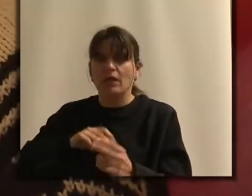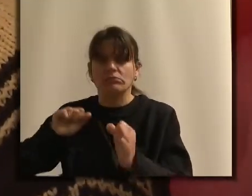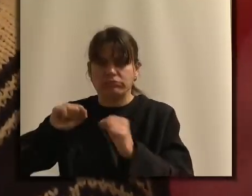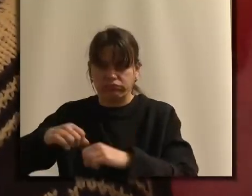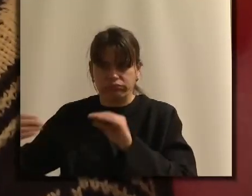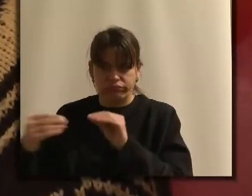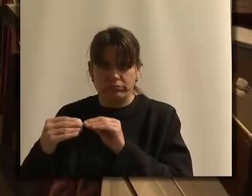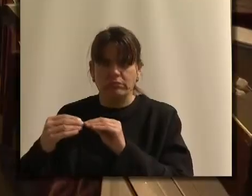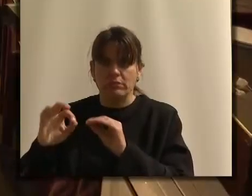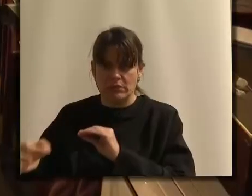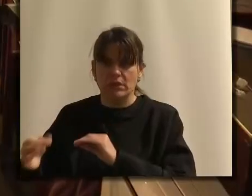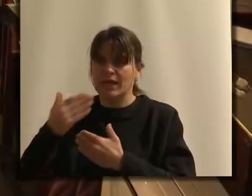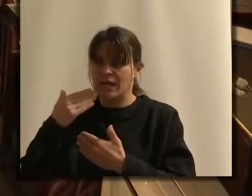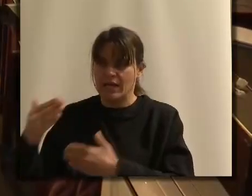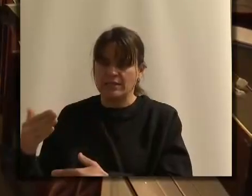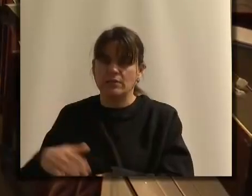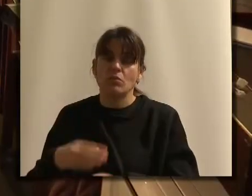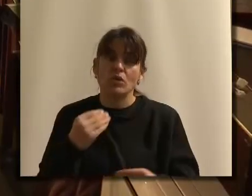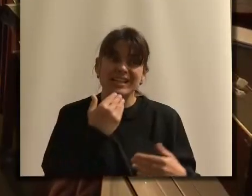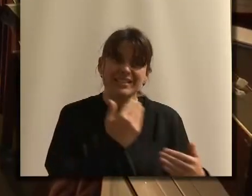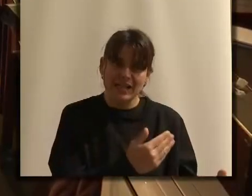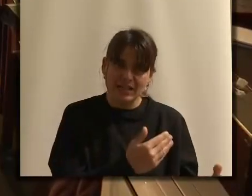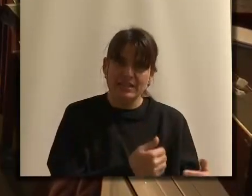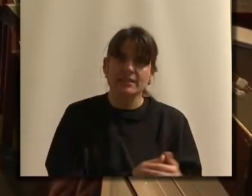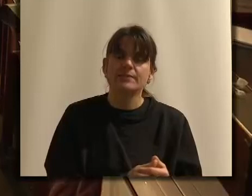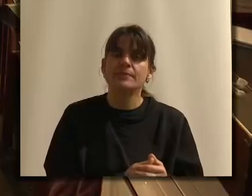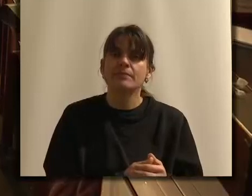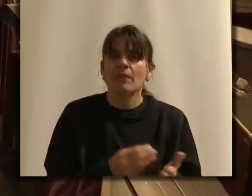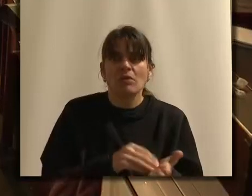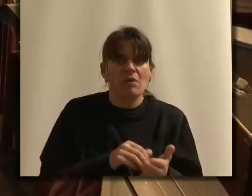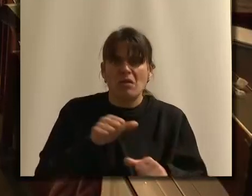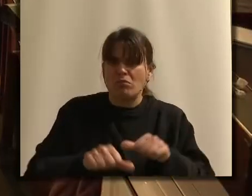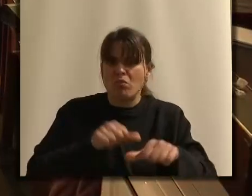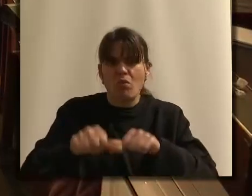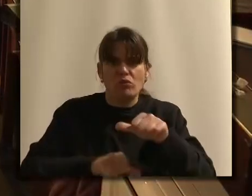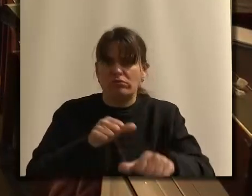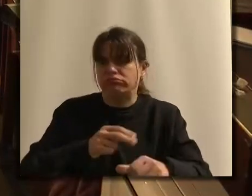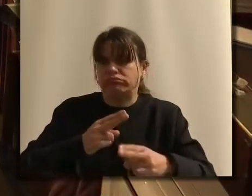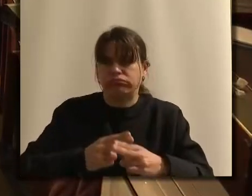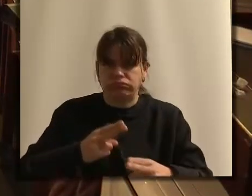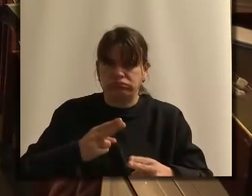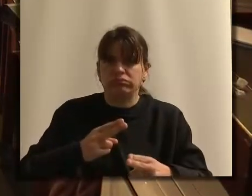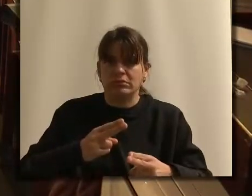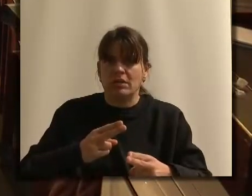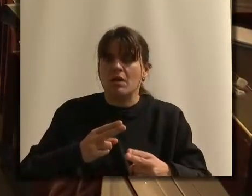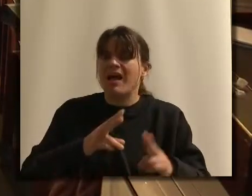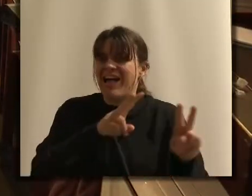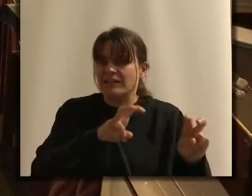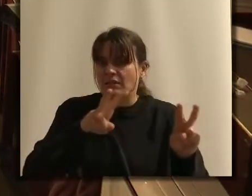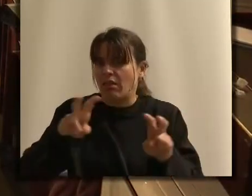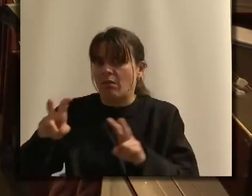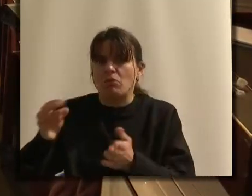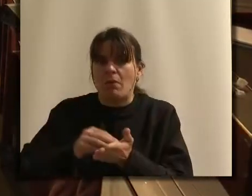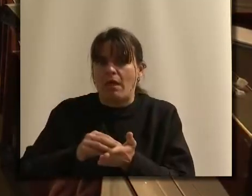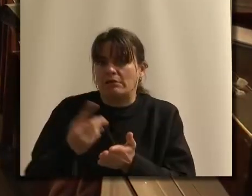d'acord. Gràcies. Moltes gràcies. No, no, a vegades els processos són tan pesats que els temes són recurrents i a vegades per